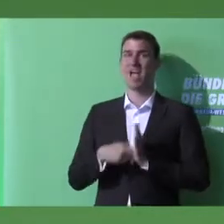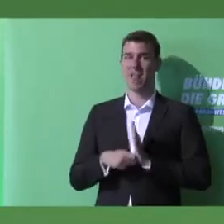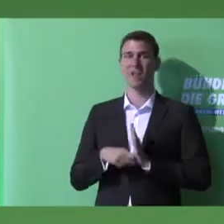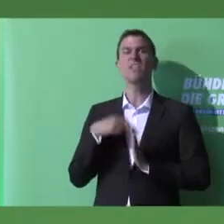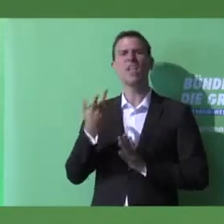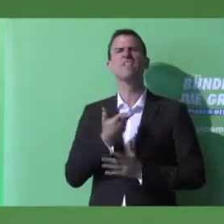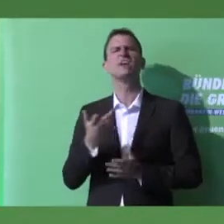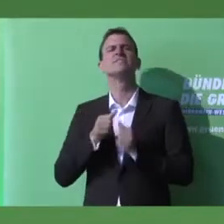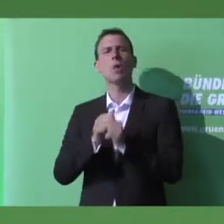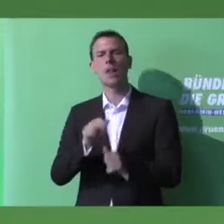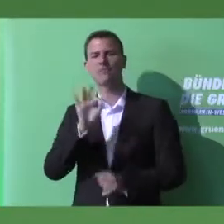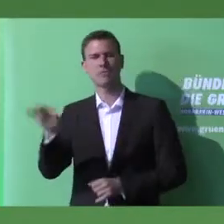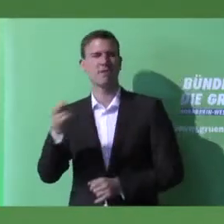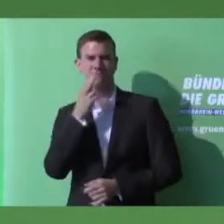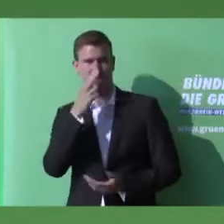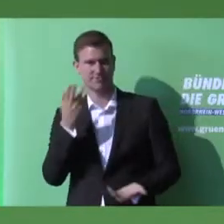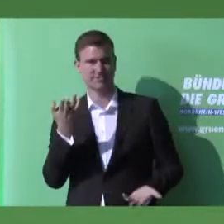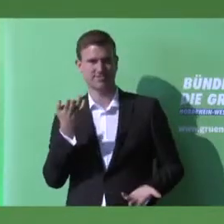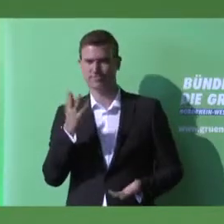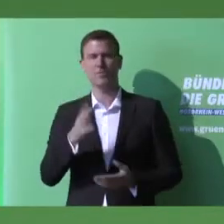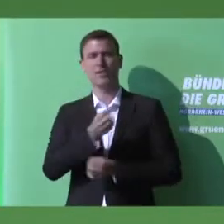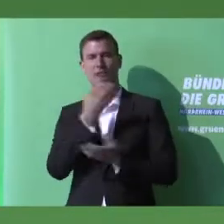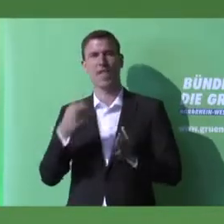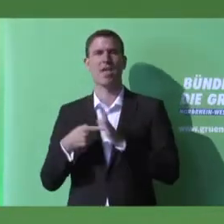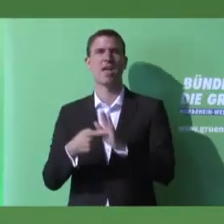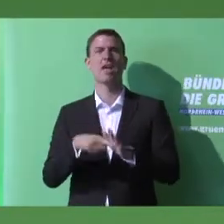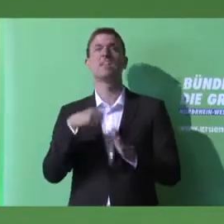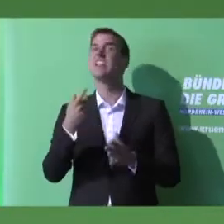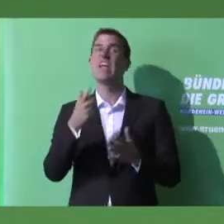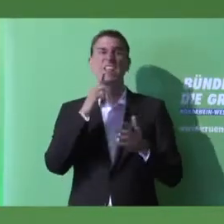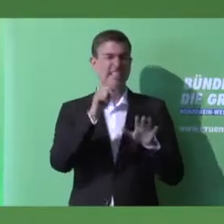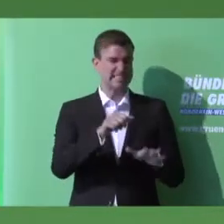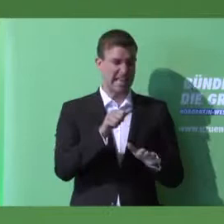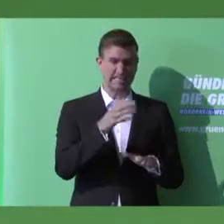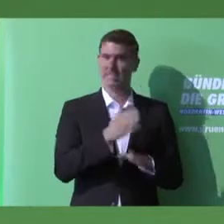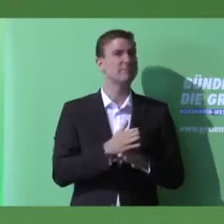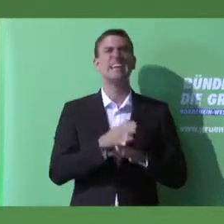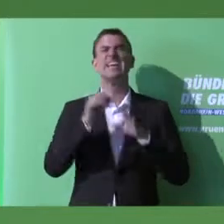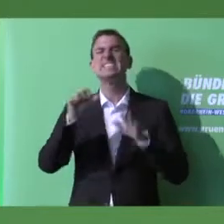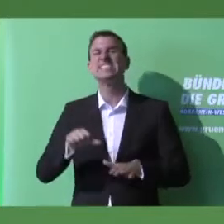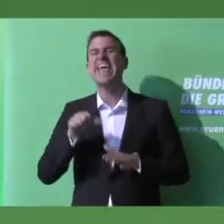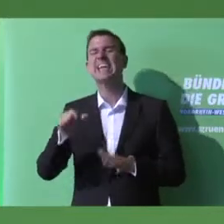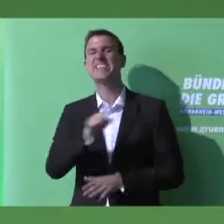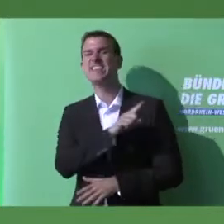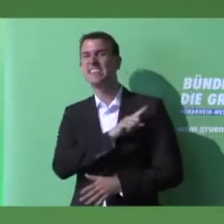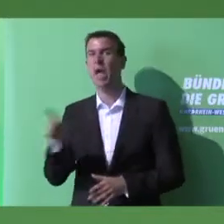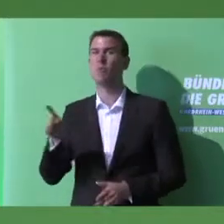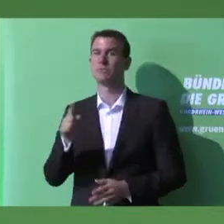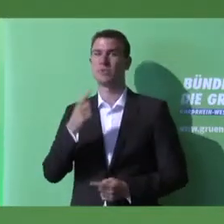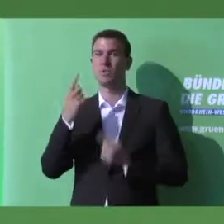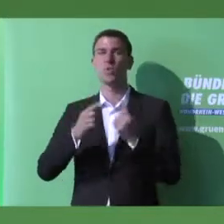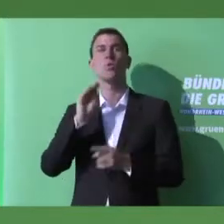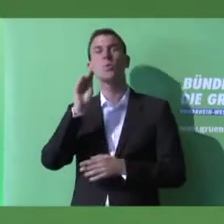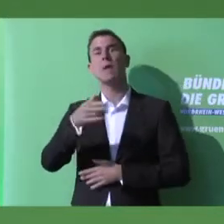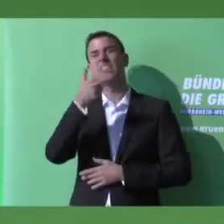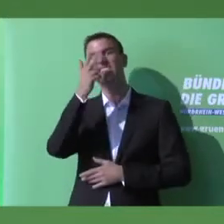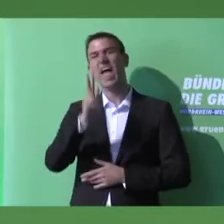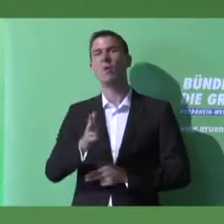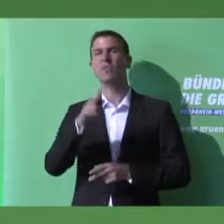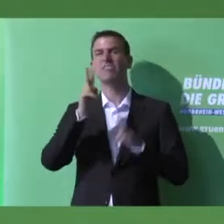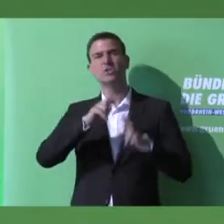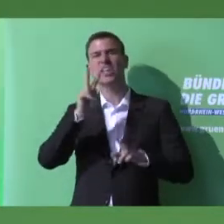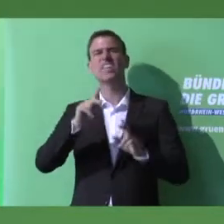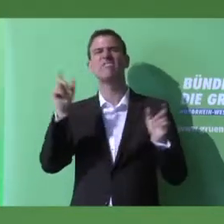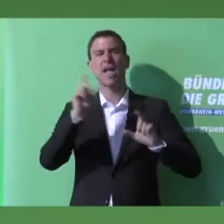Und dann haben nicht 16, sondern 16.000 Grüne auf über 300